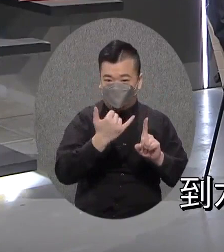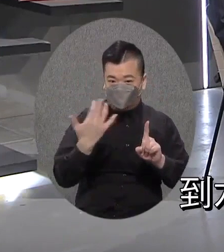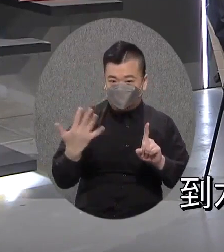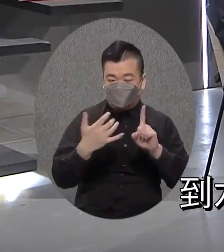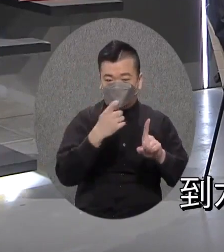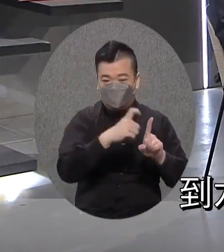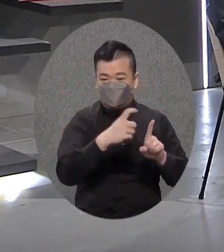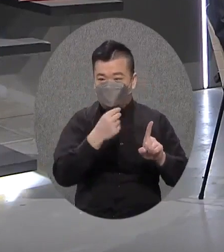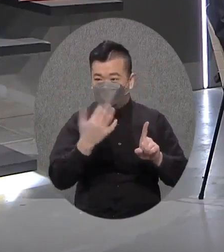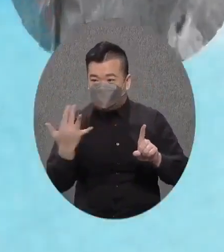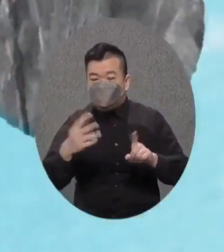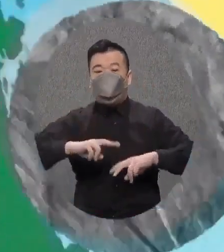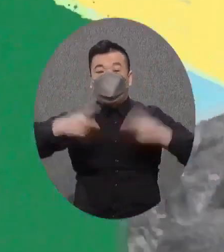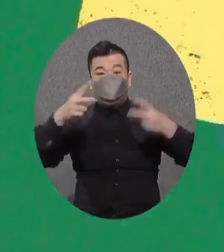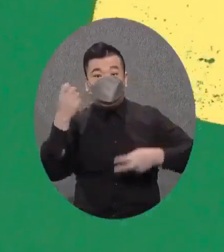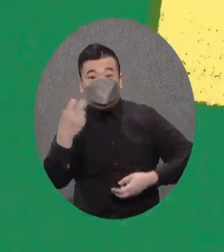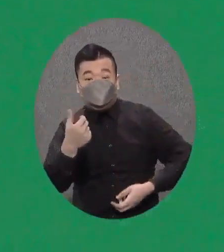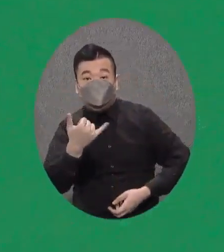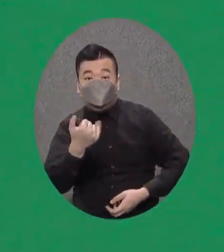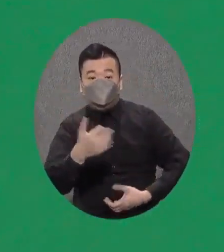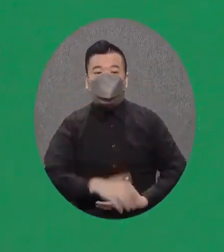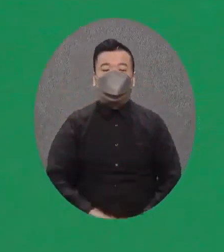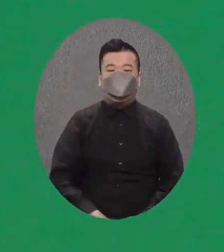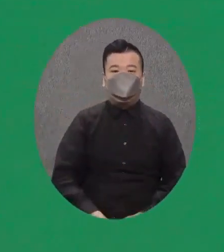事好似又唔同咗咁。